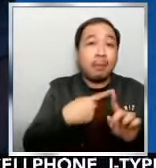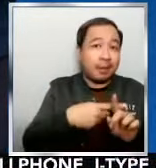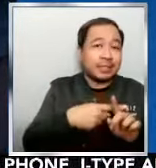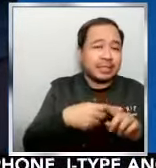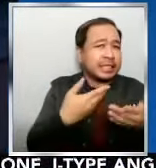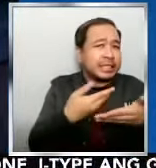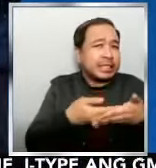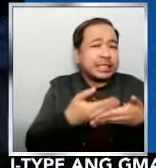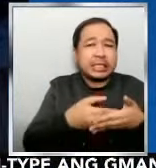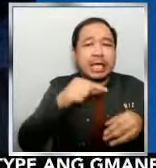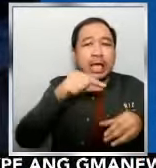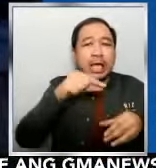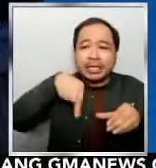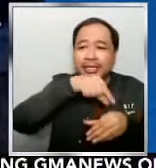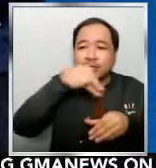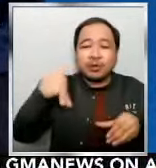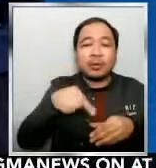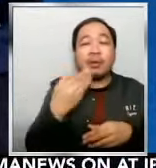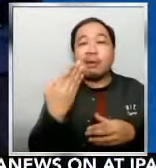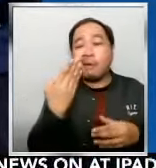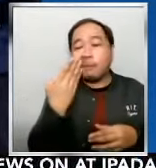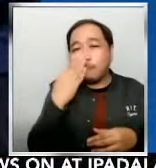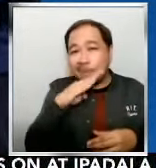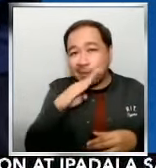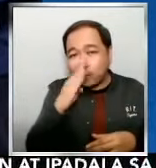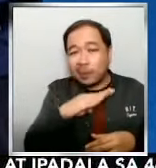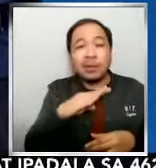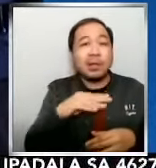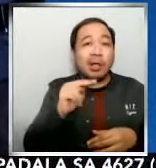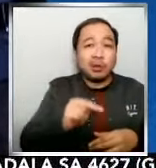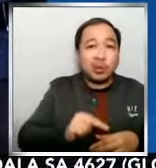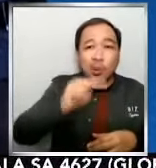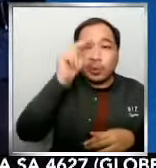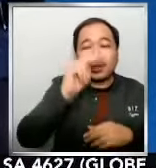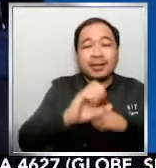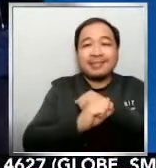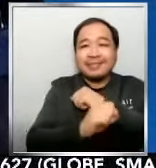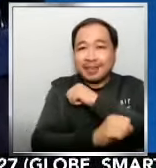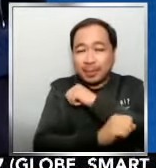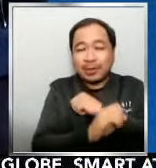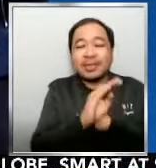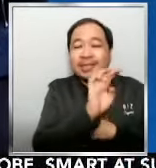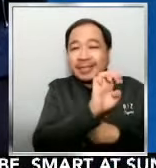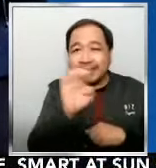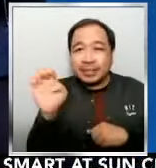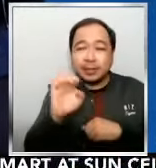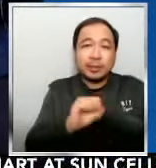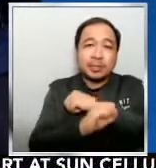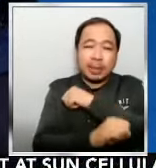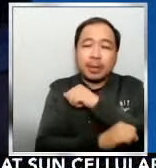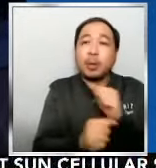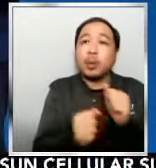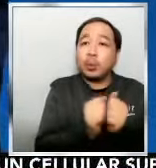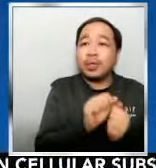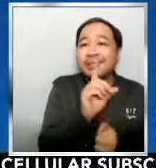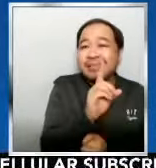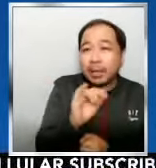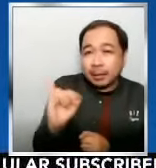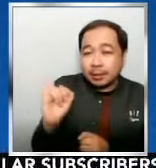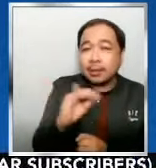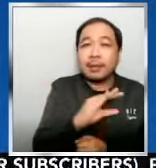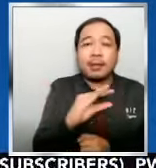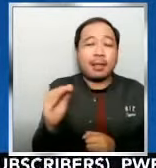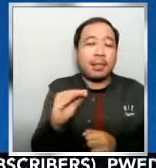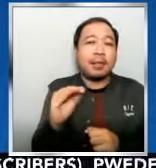dyan sa buong Bicol Region, northern at eastern Samar, kasama pa rin yung Dinagat Islands at Surigao del Norte, hanggang dyan sa mga isla